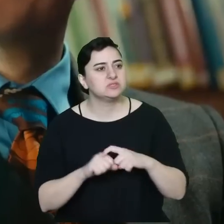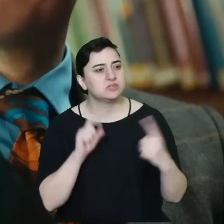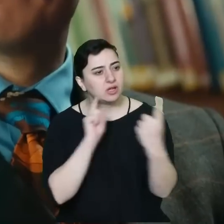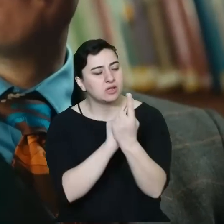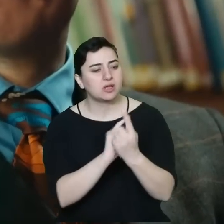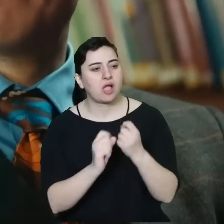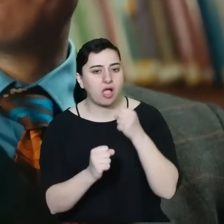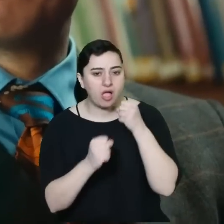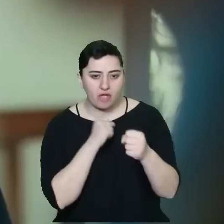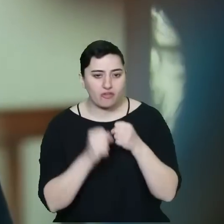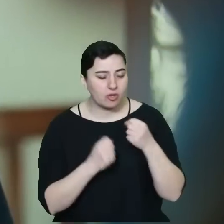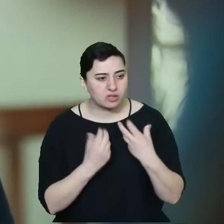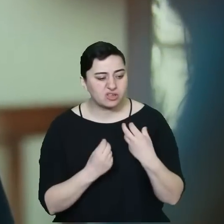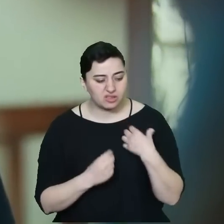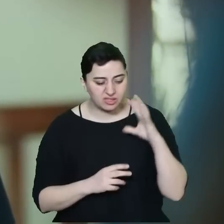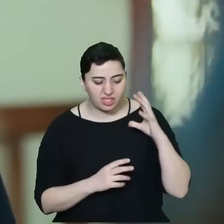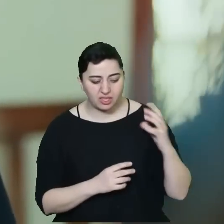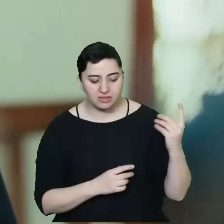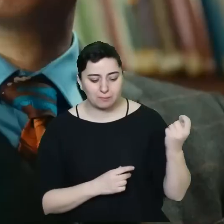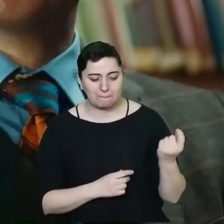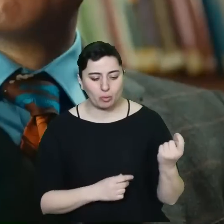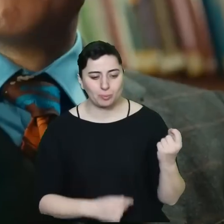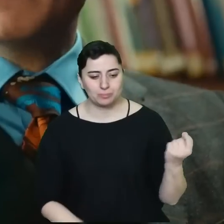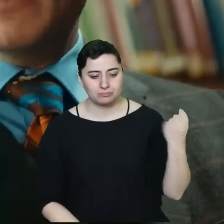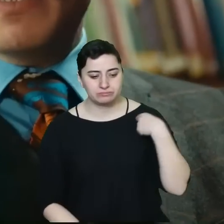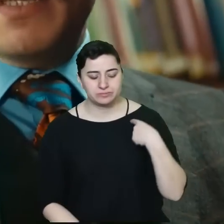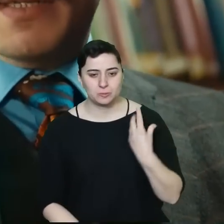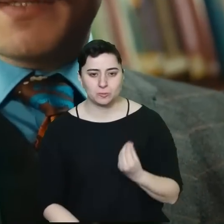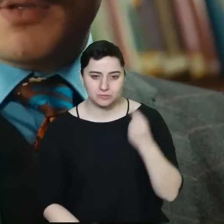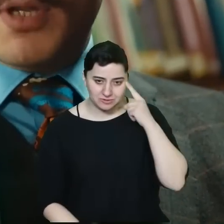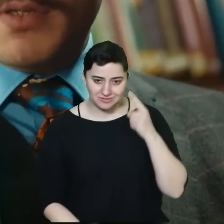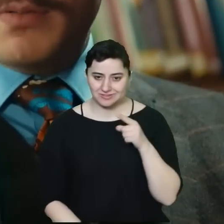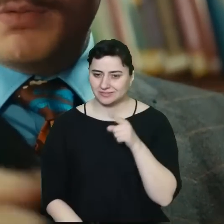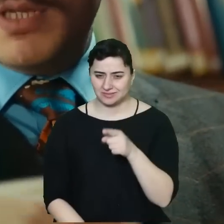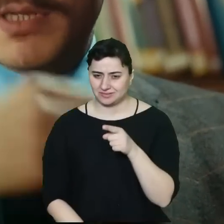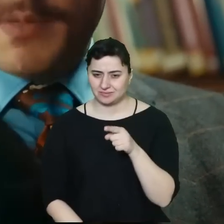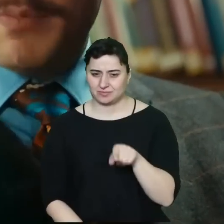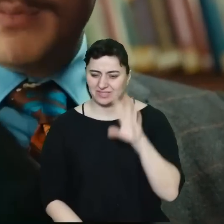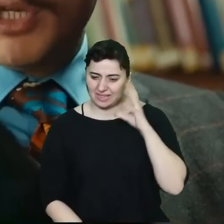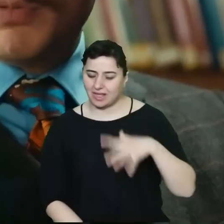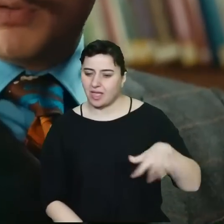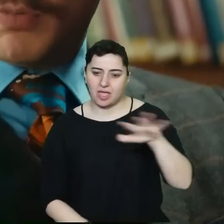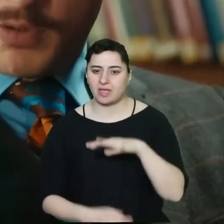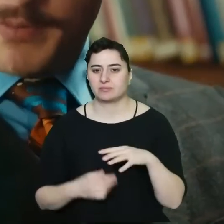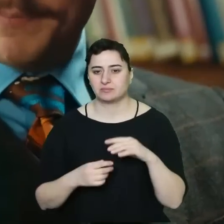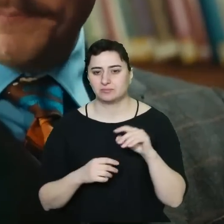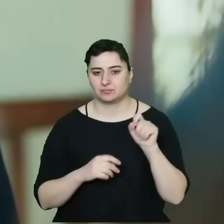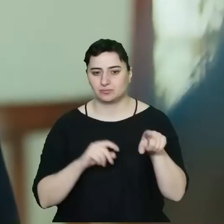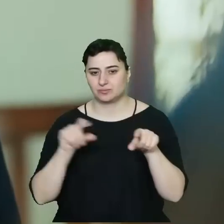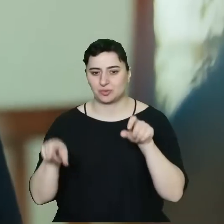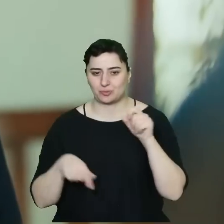bulunca deliliğin bulaşıcı olabileceğini düşündüm. Yani sana göre bu delilik hepimize bulaşmış durumda